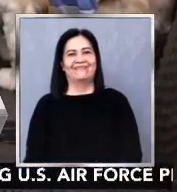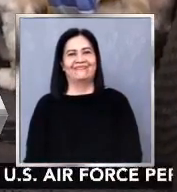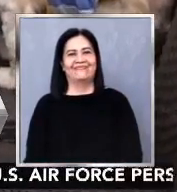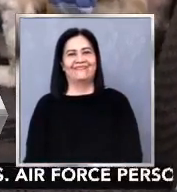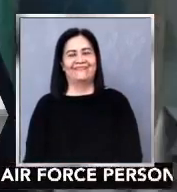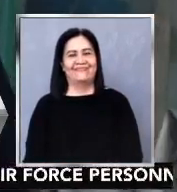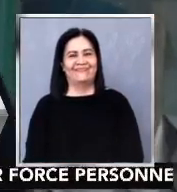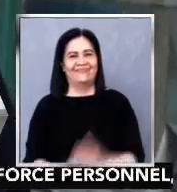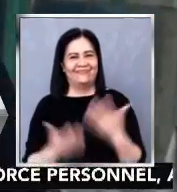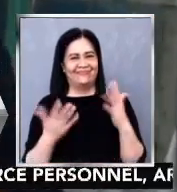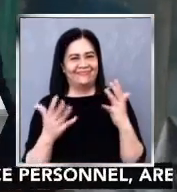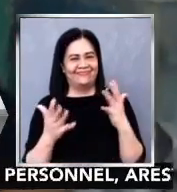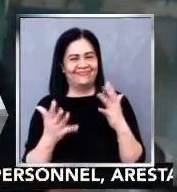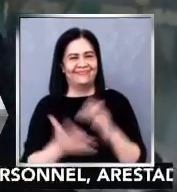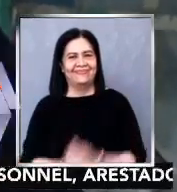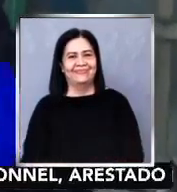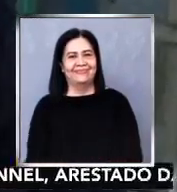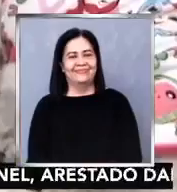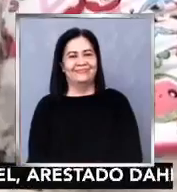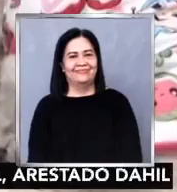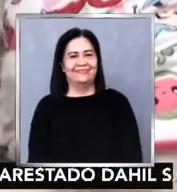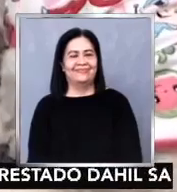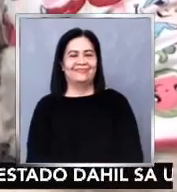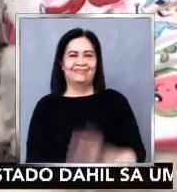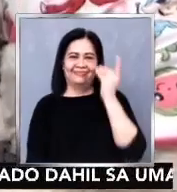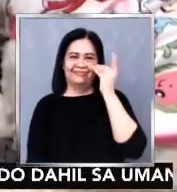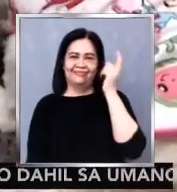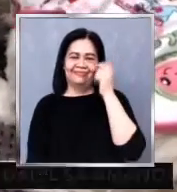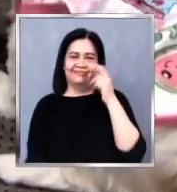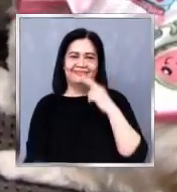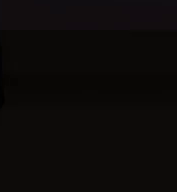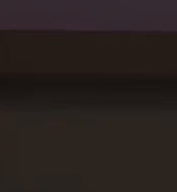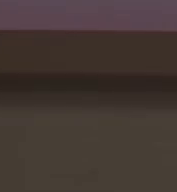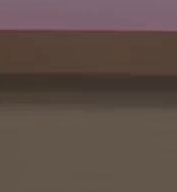Pwede na! Dano Tingkungko, nakatutok, 24 oras.